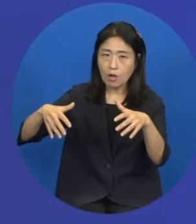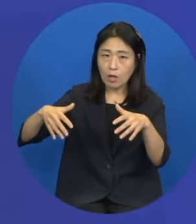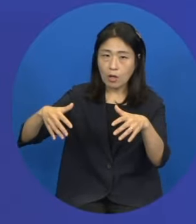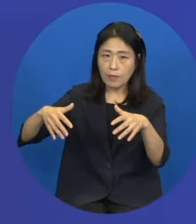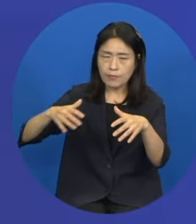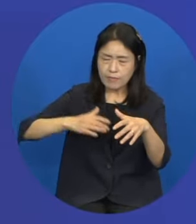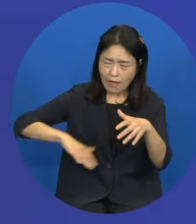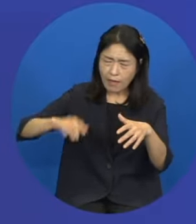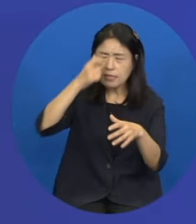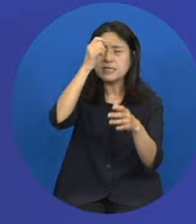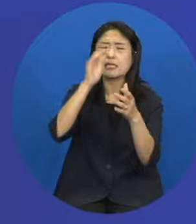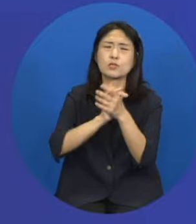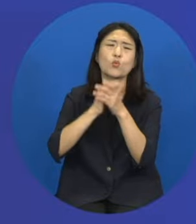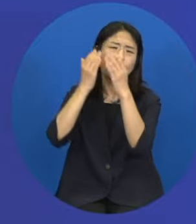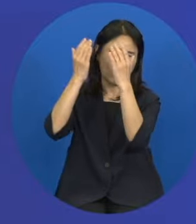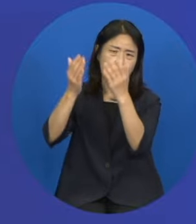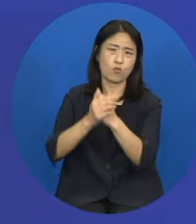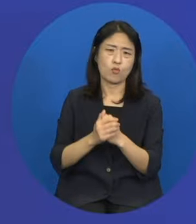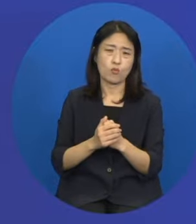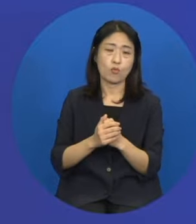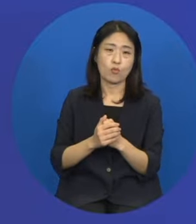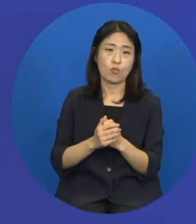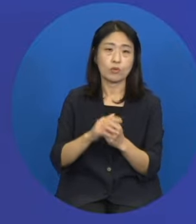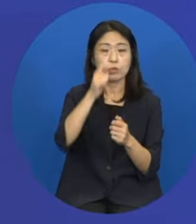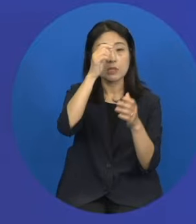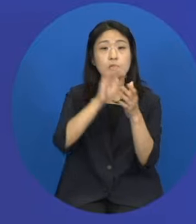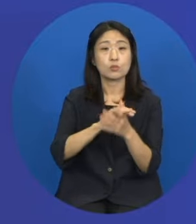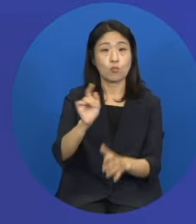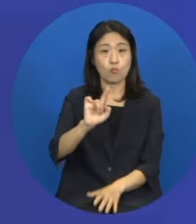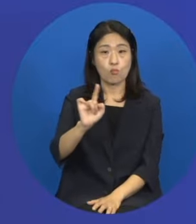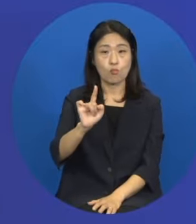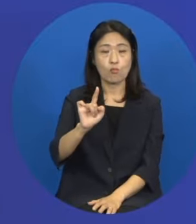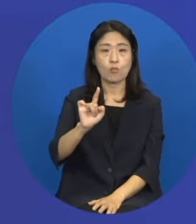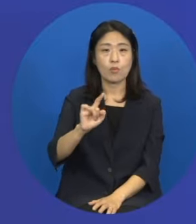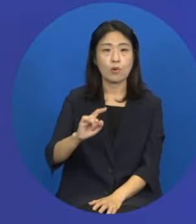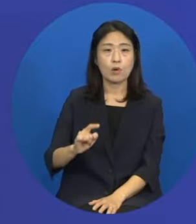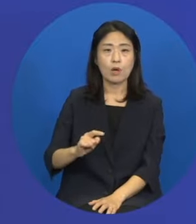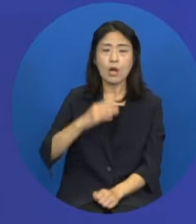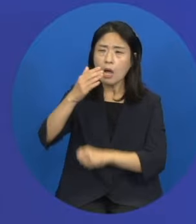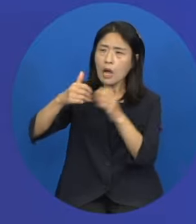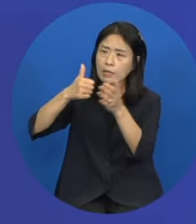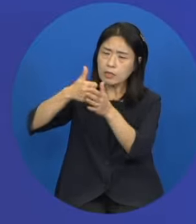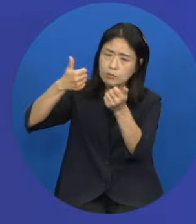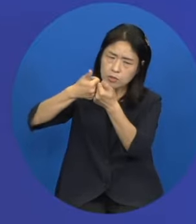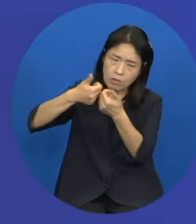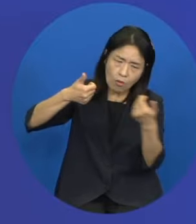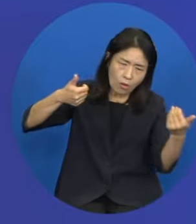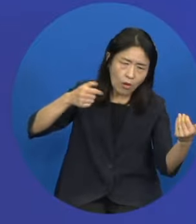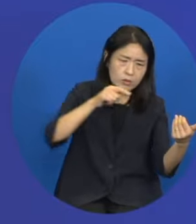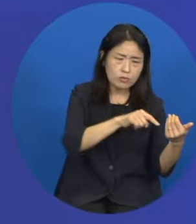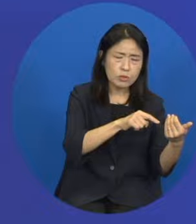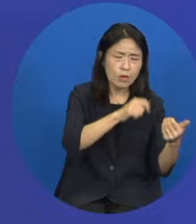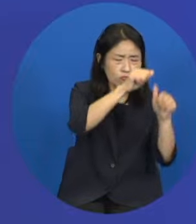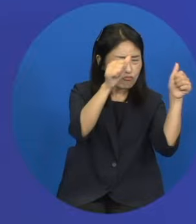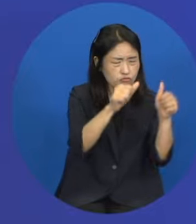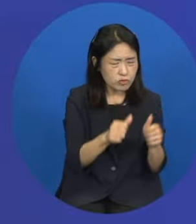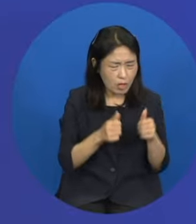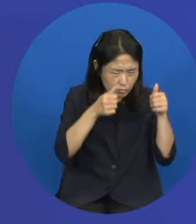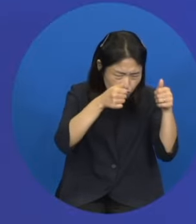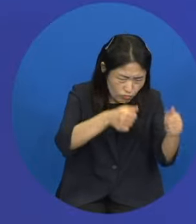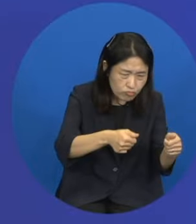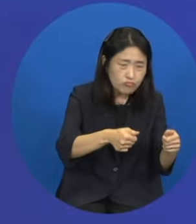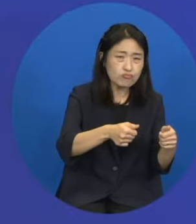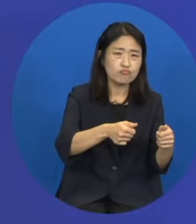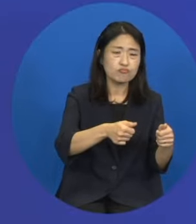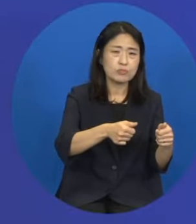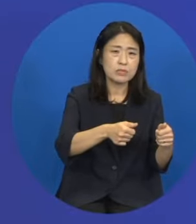그 기도는 뭐였냐면 이런 기도였습니다. 우리가 하나님을 떠나서 우상을 숭배했습니다. 자신들의